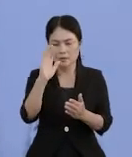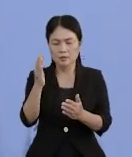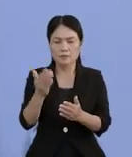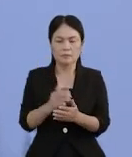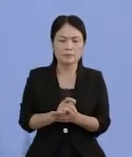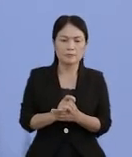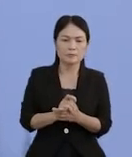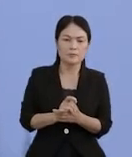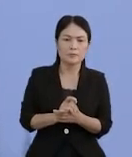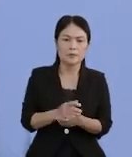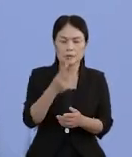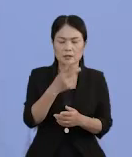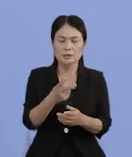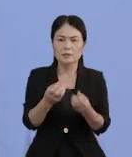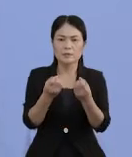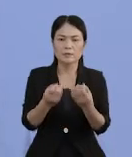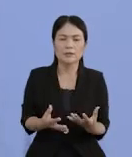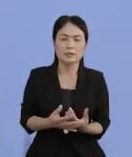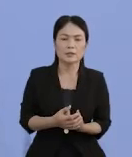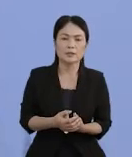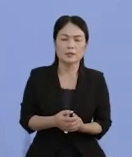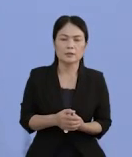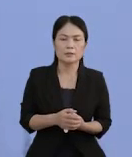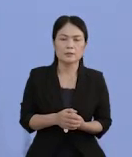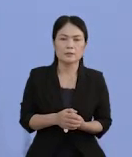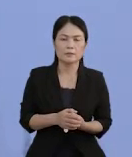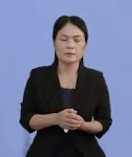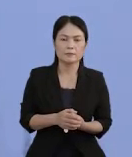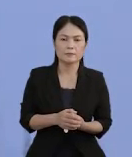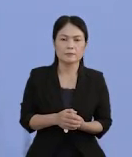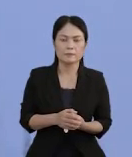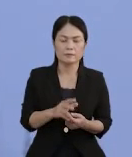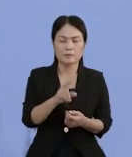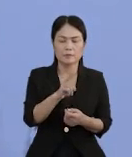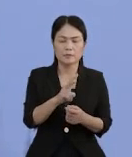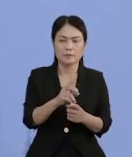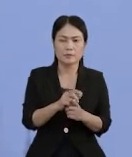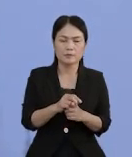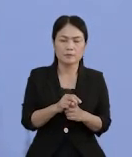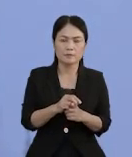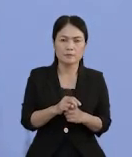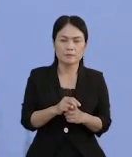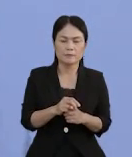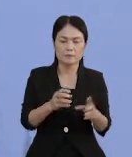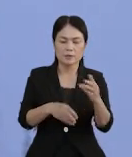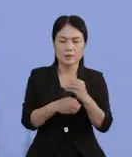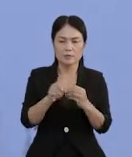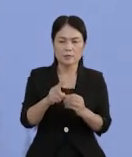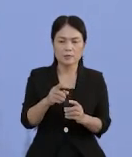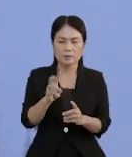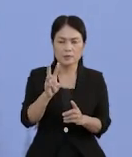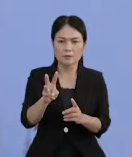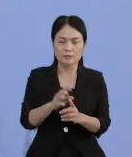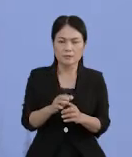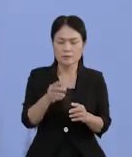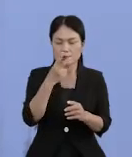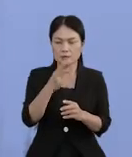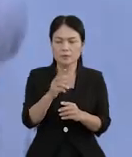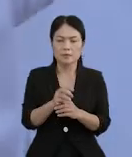mờ ta khơi bọn màn pì thay mùi tiệt máu tới chía bấy chẳng dương